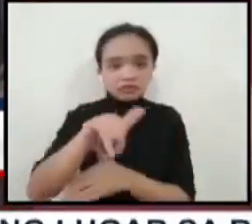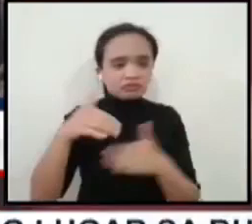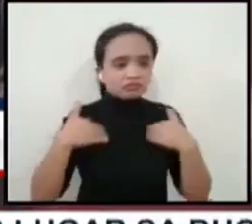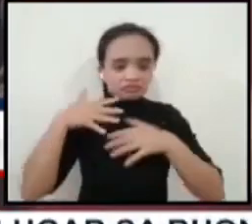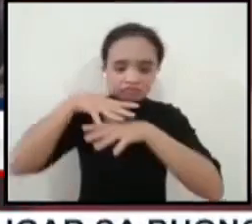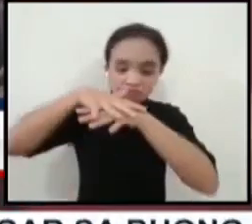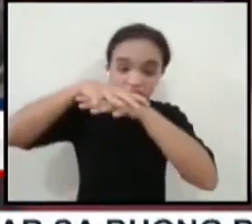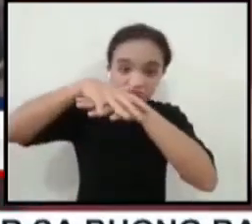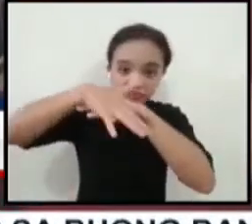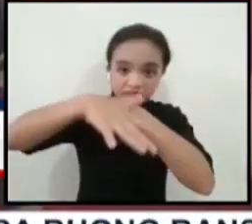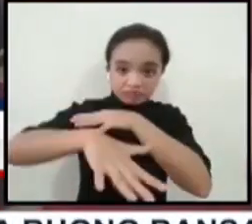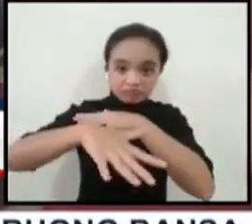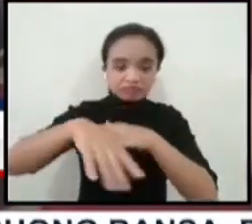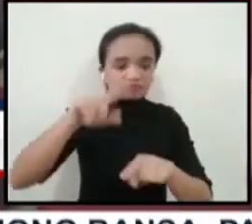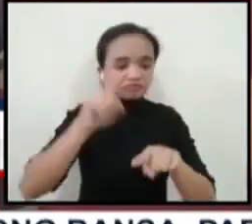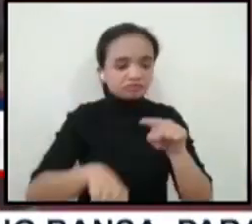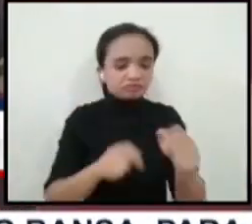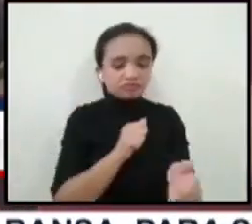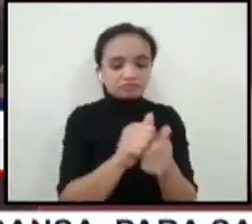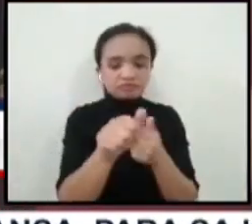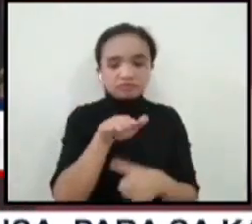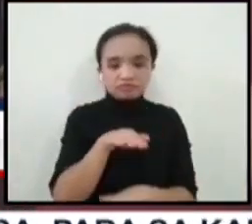makadaan yung mga sasakyan na papunta